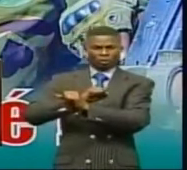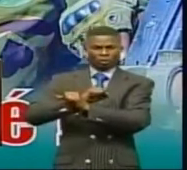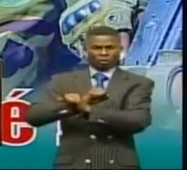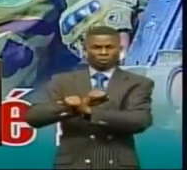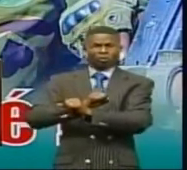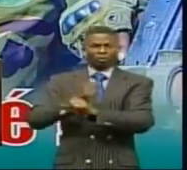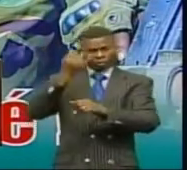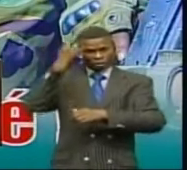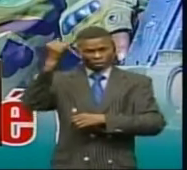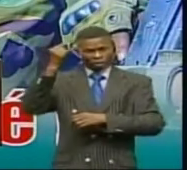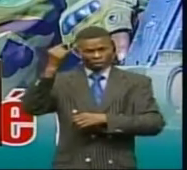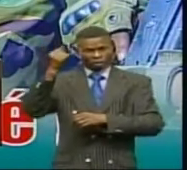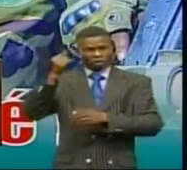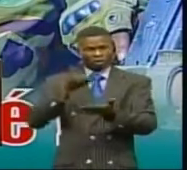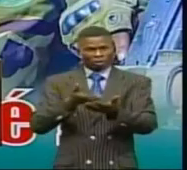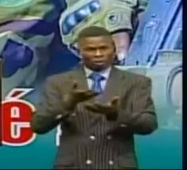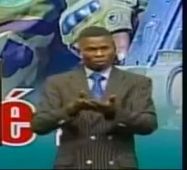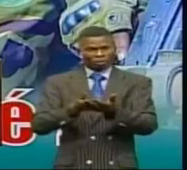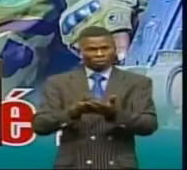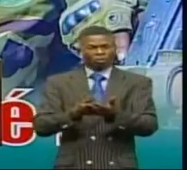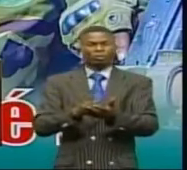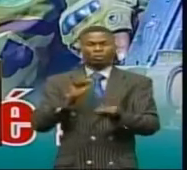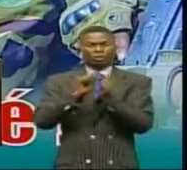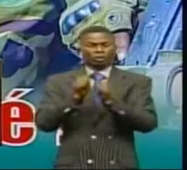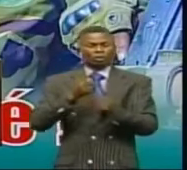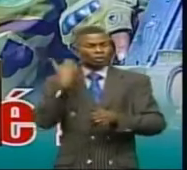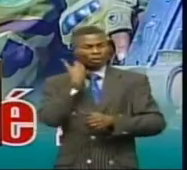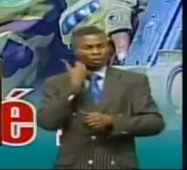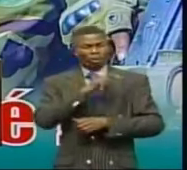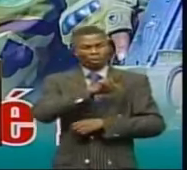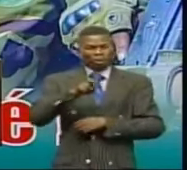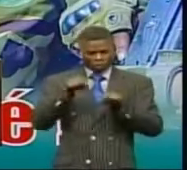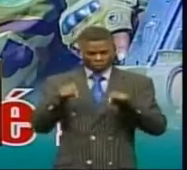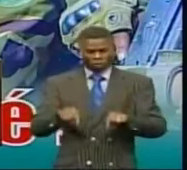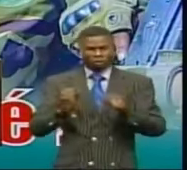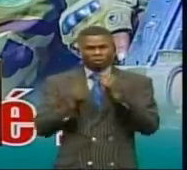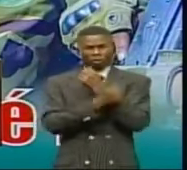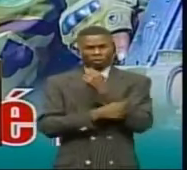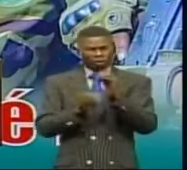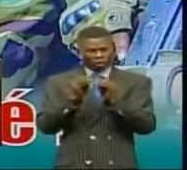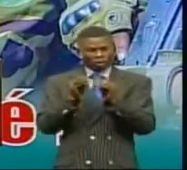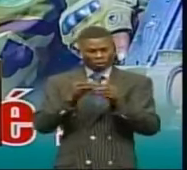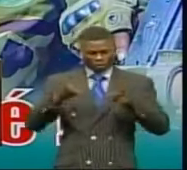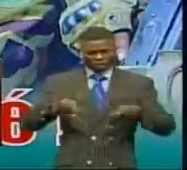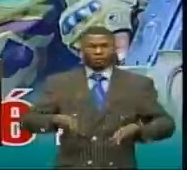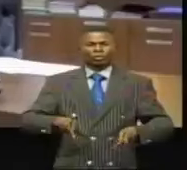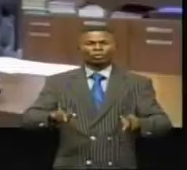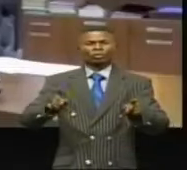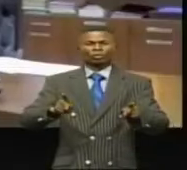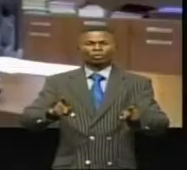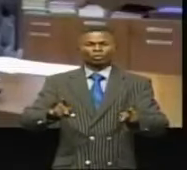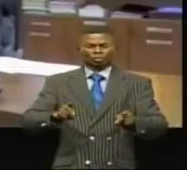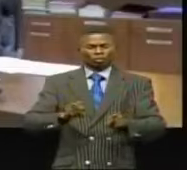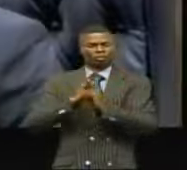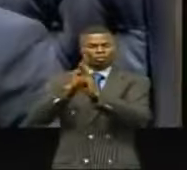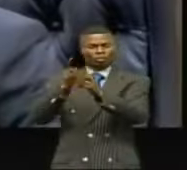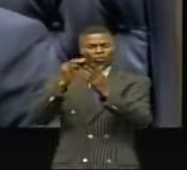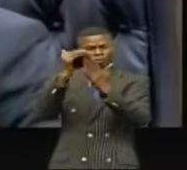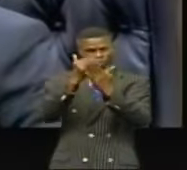tendance haussière de cas de COVID-19 dans notre pays. Cette réunion a permis de faire l'état de la